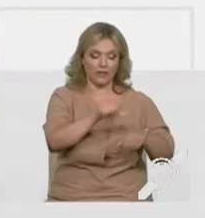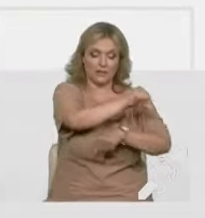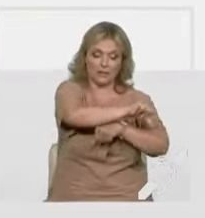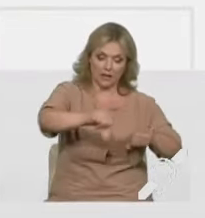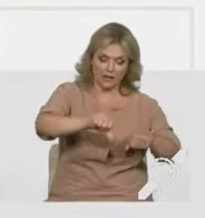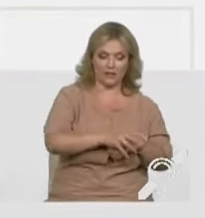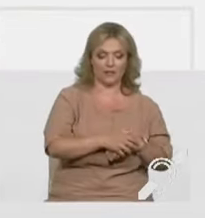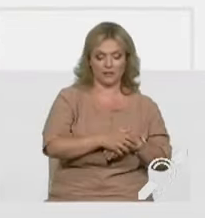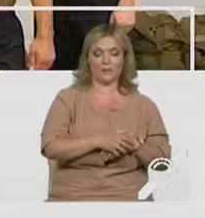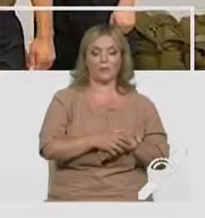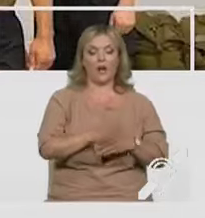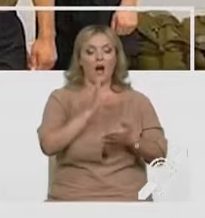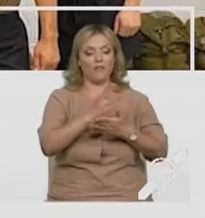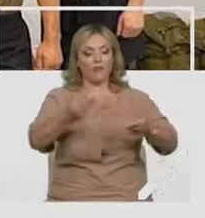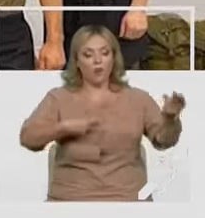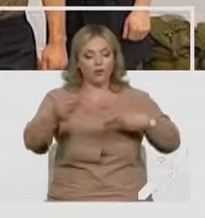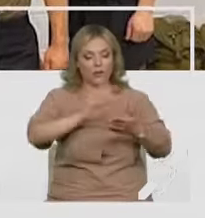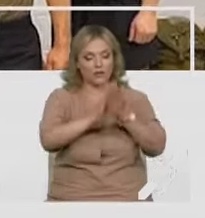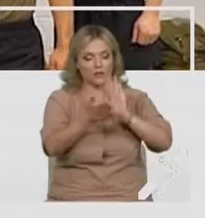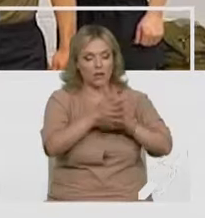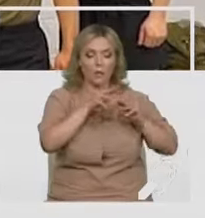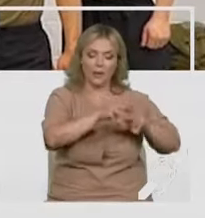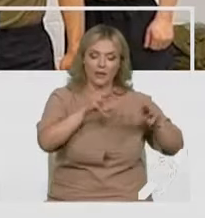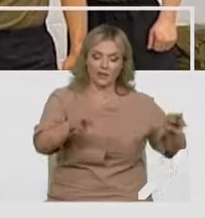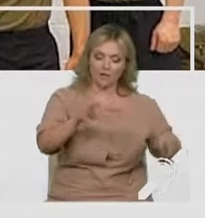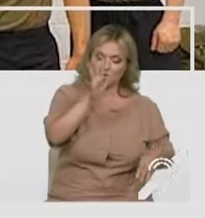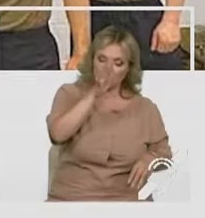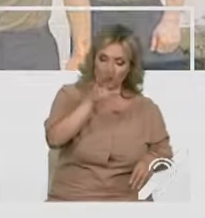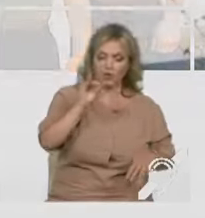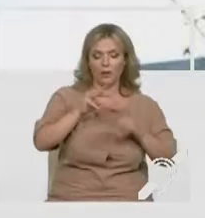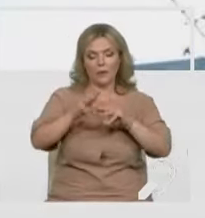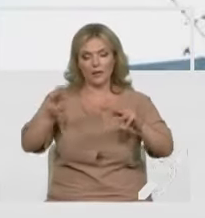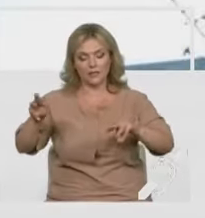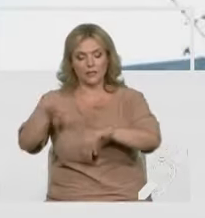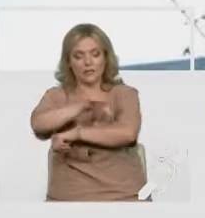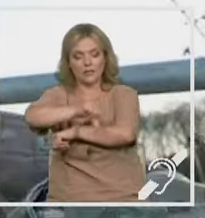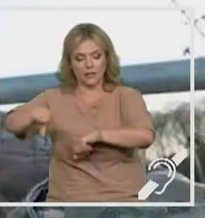parteneriatelor dintre Ministerul Apărării de la Chișinău și instituțiile militare de peste hotare.